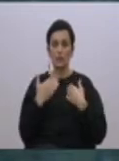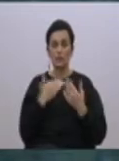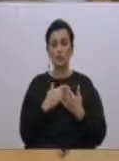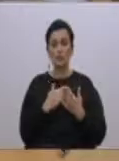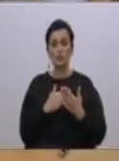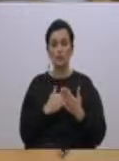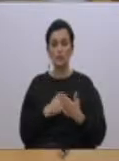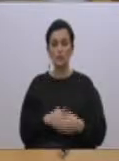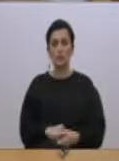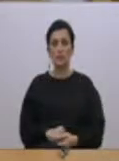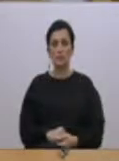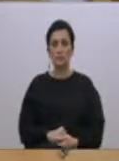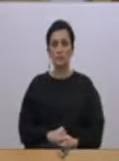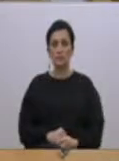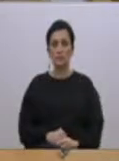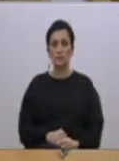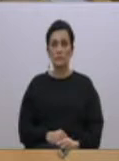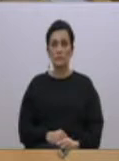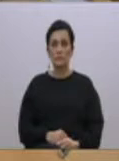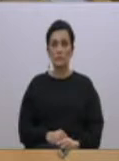regim.